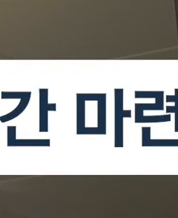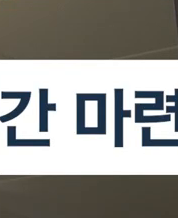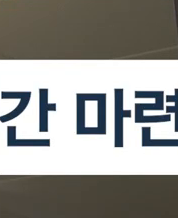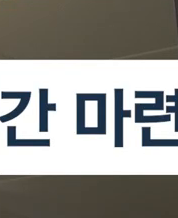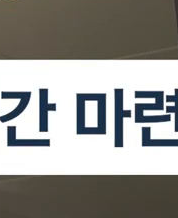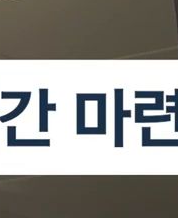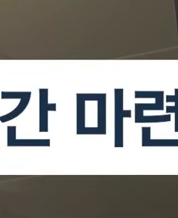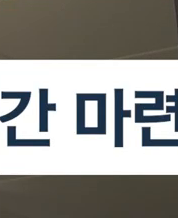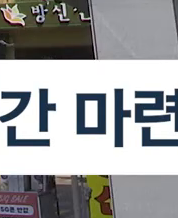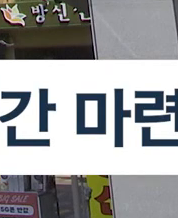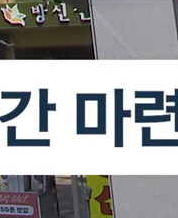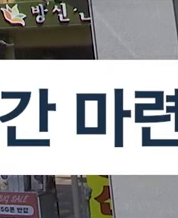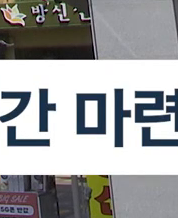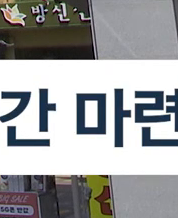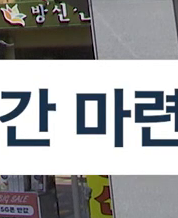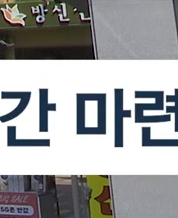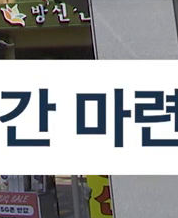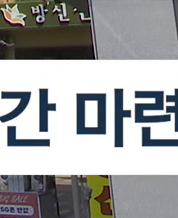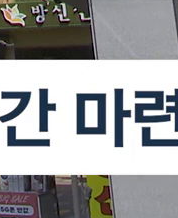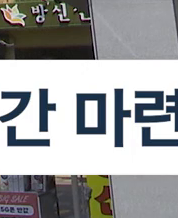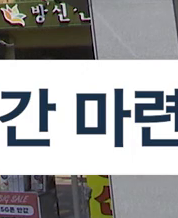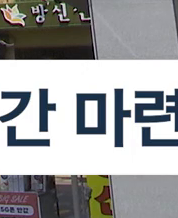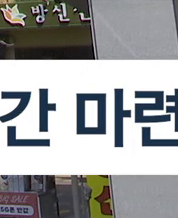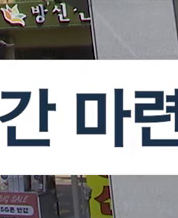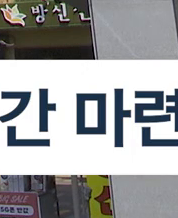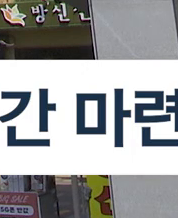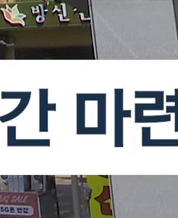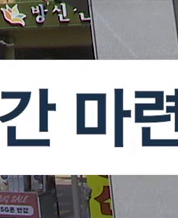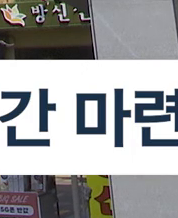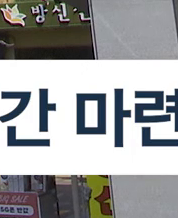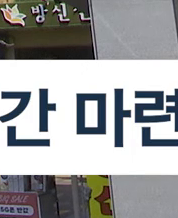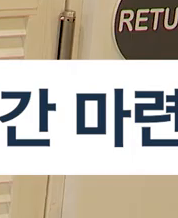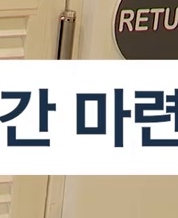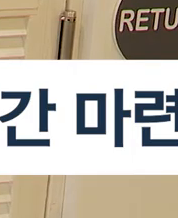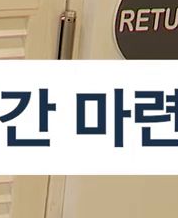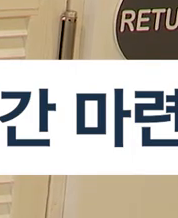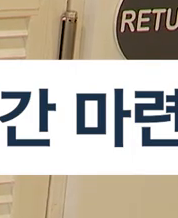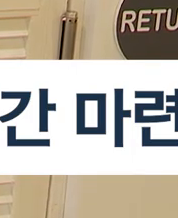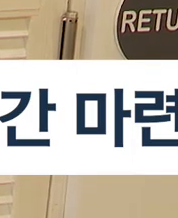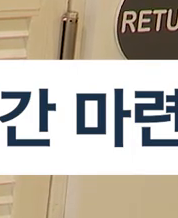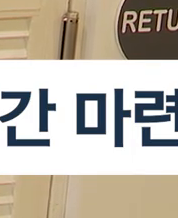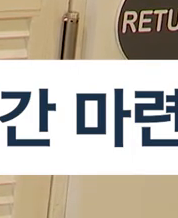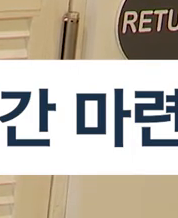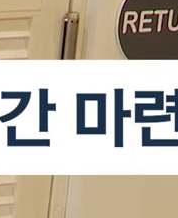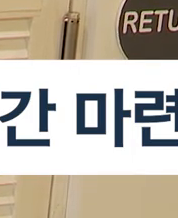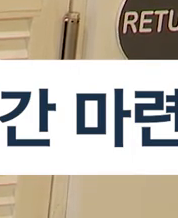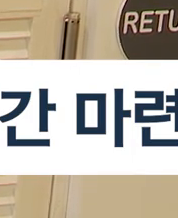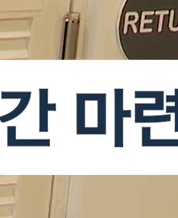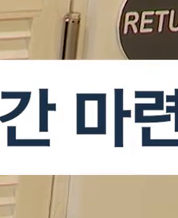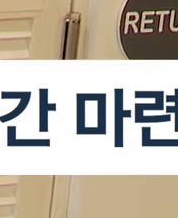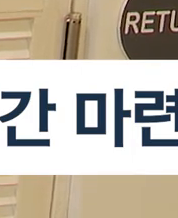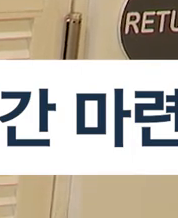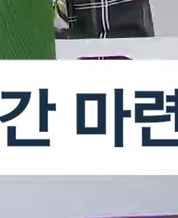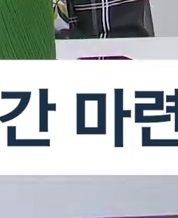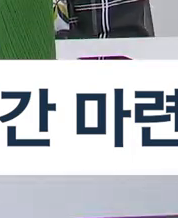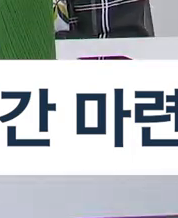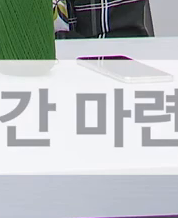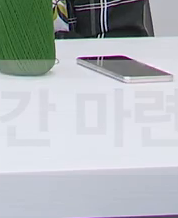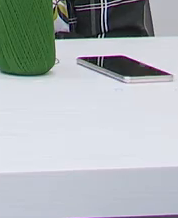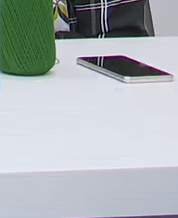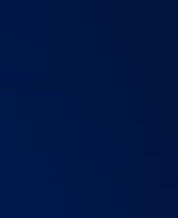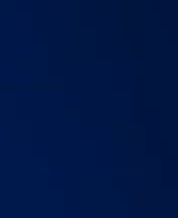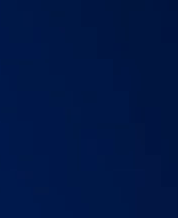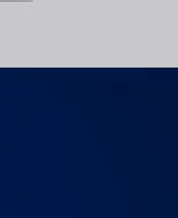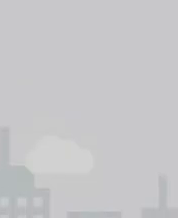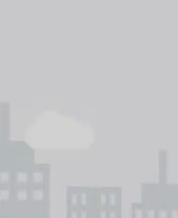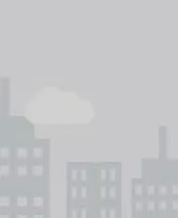우리 사회가 고령화되면서 어르신 일자리에 대한 관심이 높아지고 있습니다. 이에 강서구가 어르신들의 일자리 공간을 새롭게 마련했습니다.